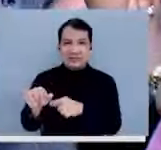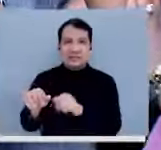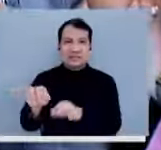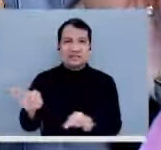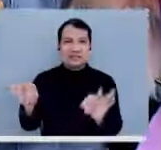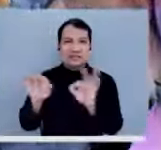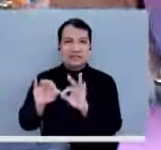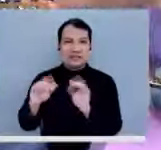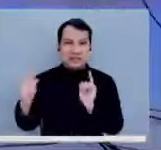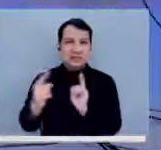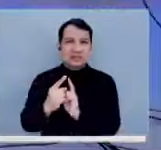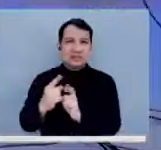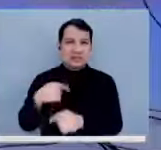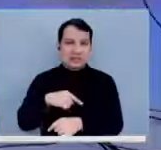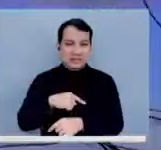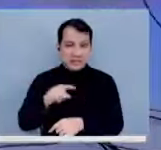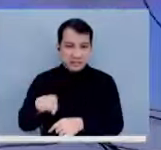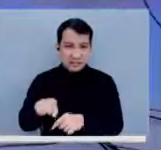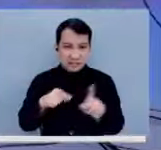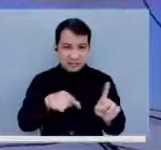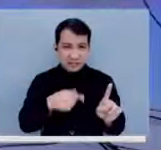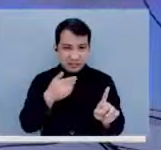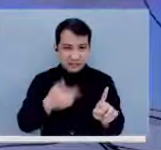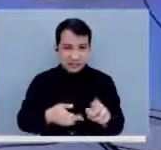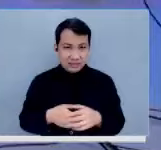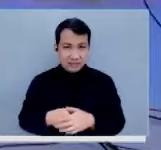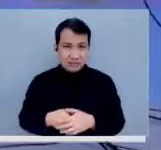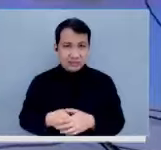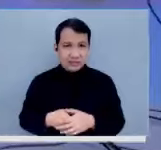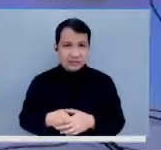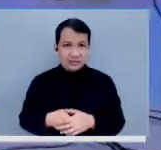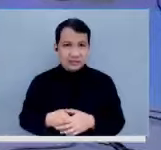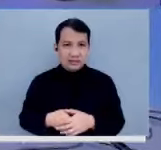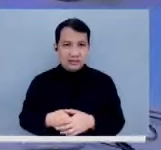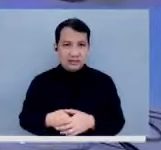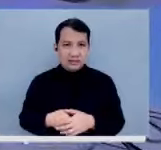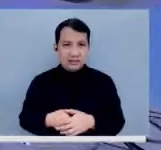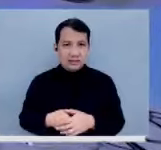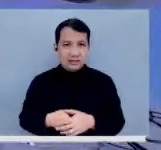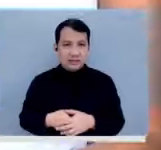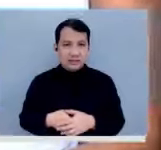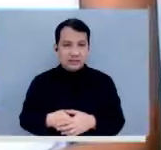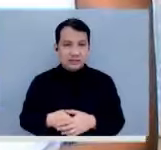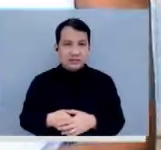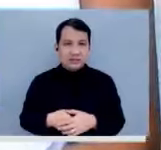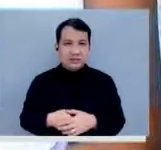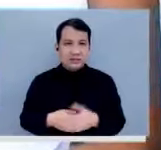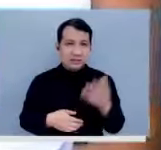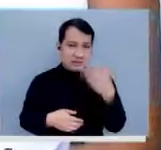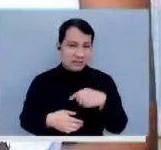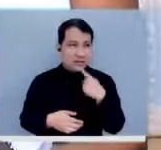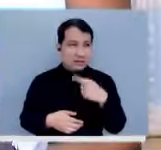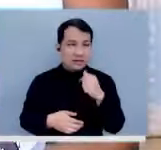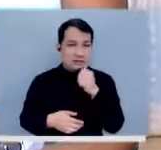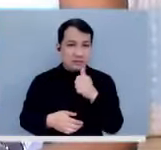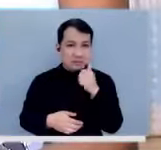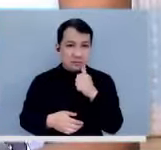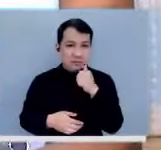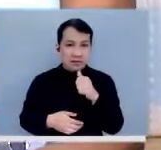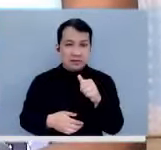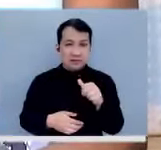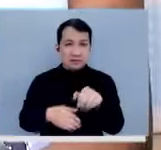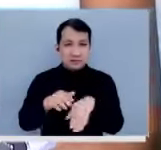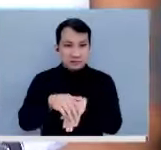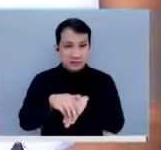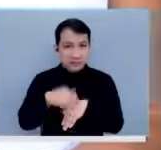halfway sila. Ikaw? Maganda tong song na to kasi para sa mga babaeng torpe, pwede nyo gamitin to